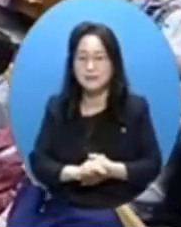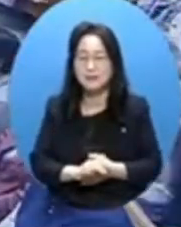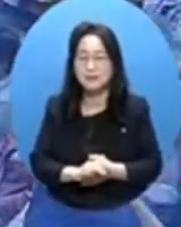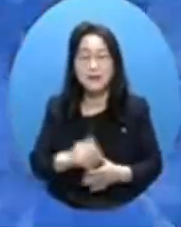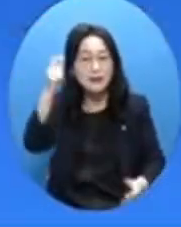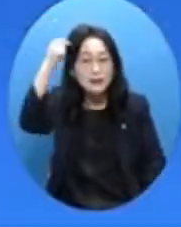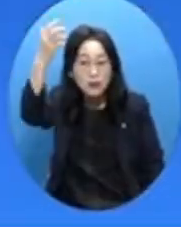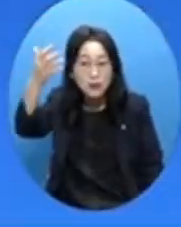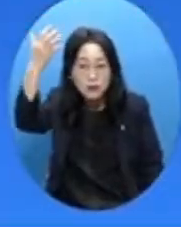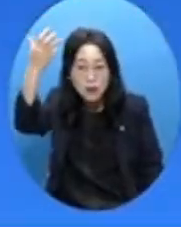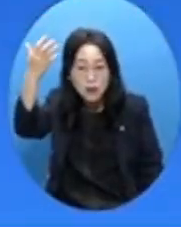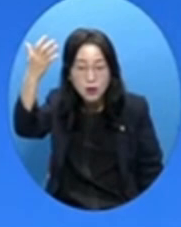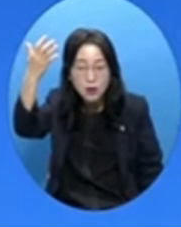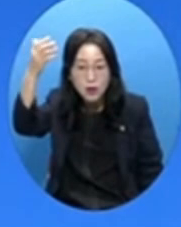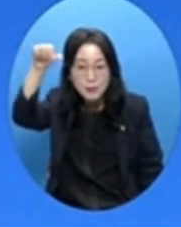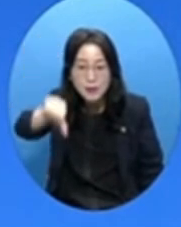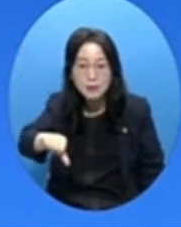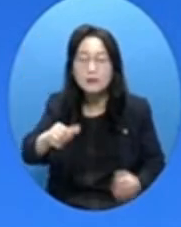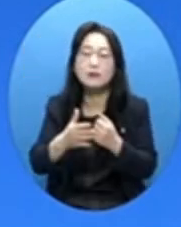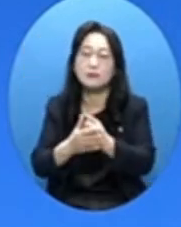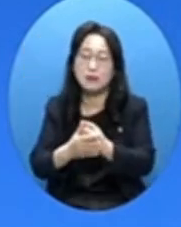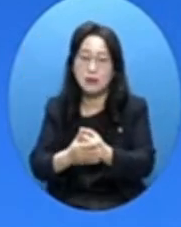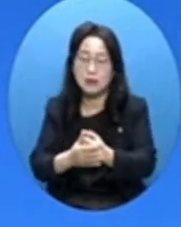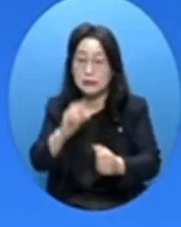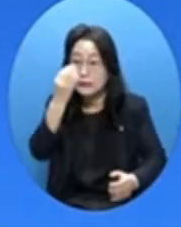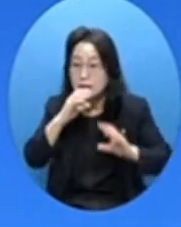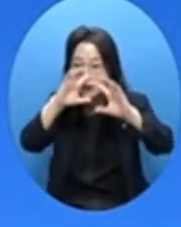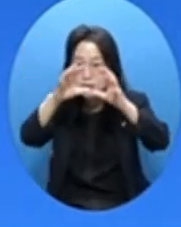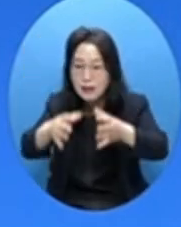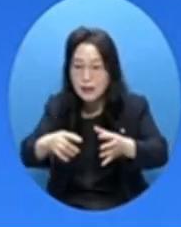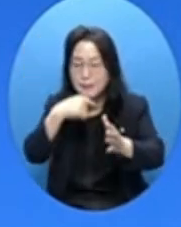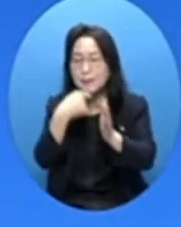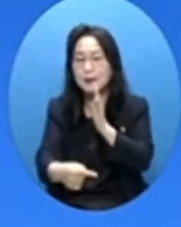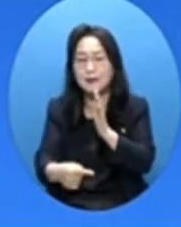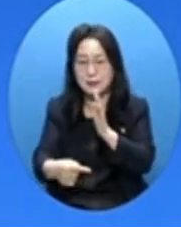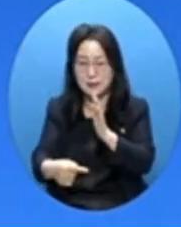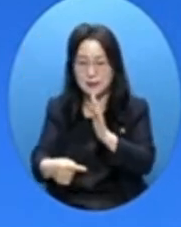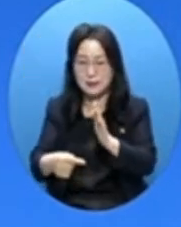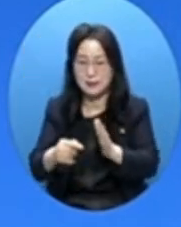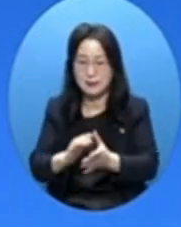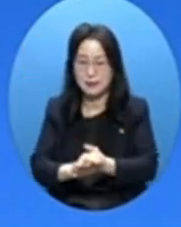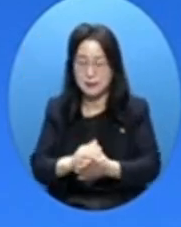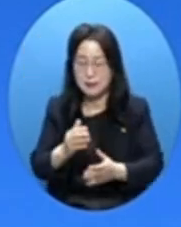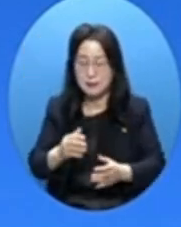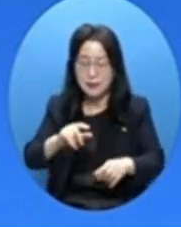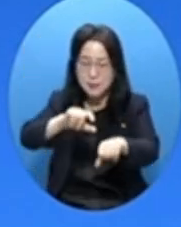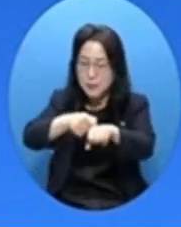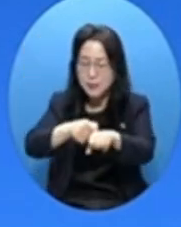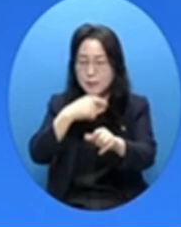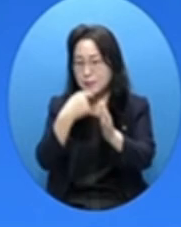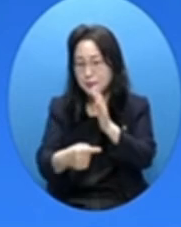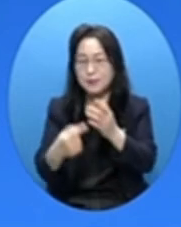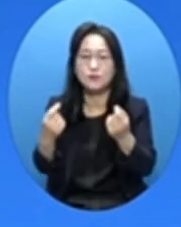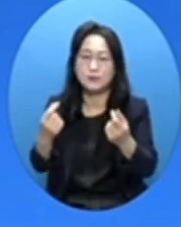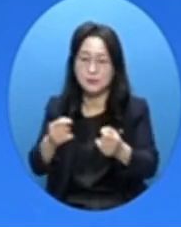영적 타락 2 이스라엘의 큰 제 재난을 가져왔습니다 재앙을 가져온 것입니다 그래서 아까